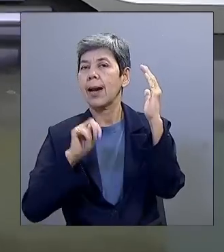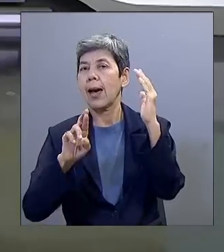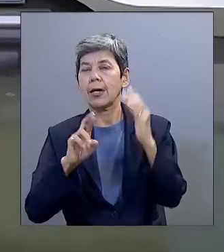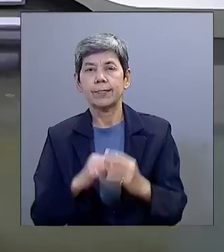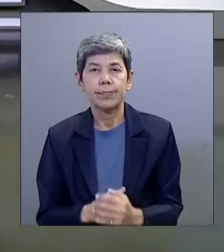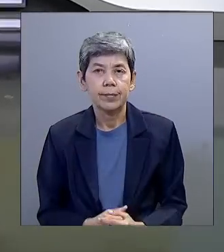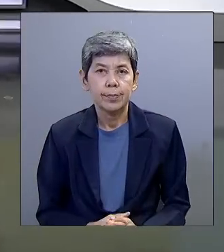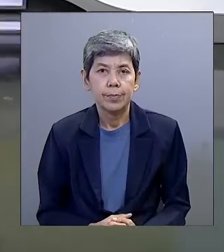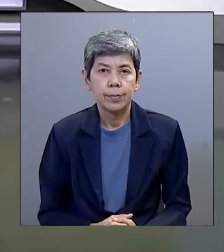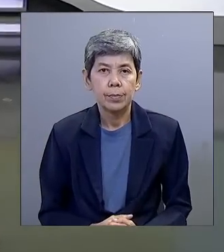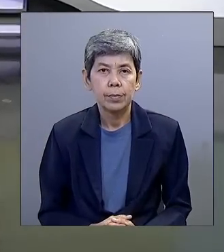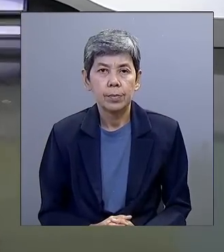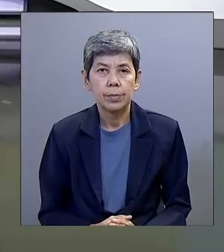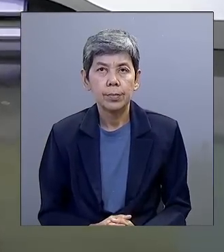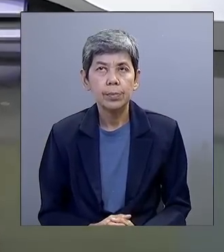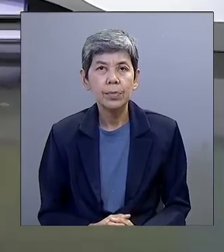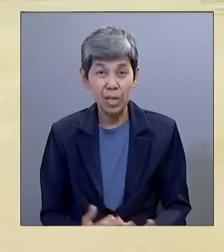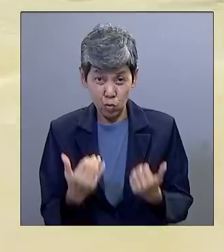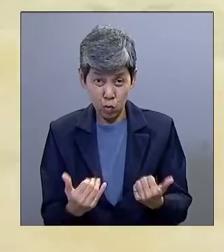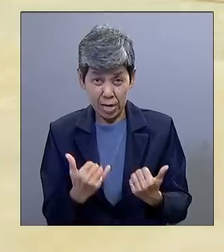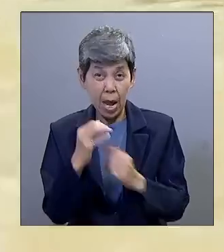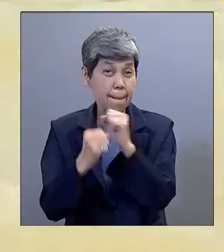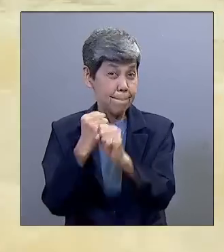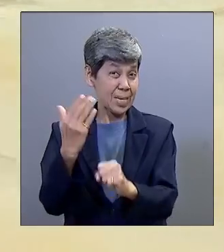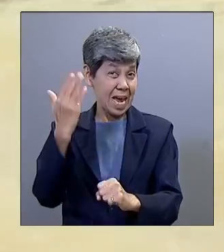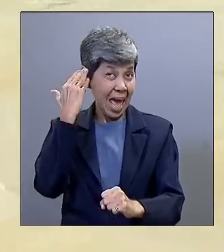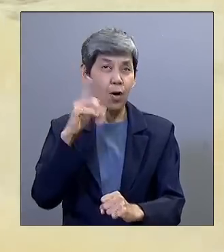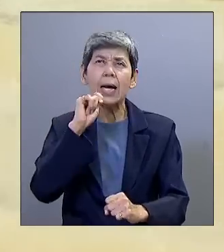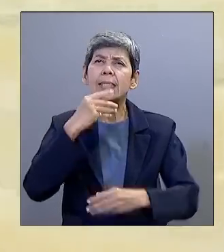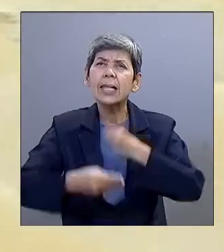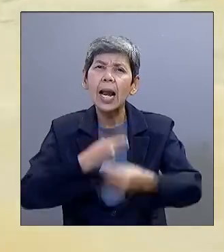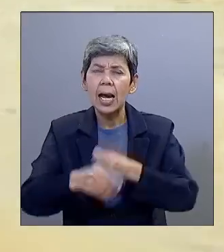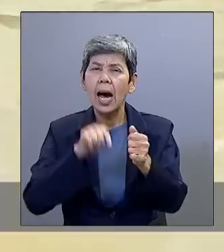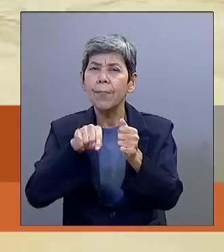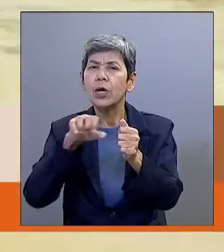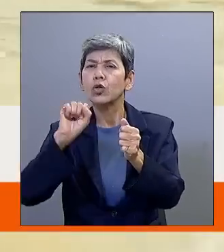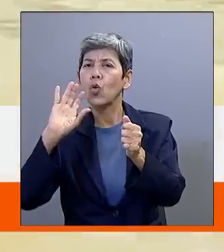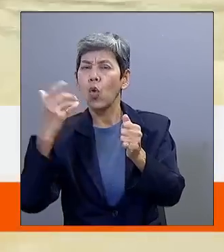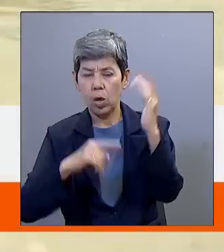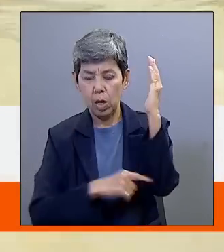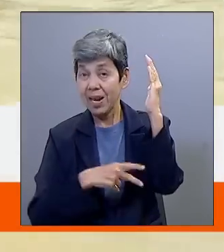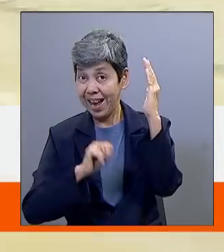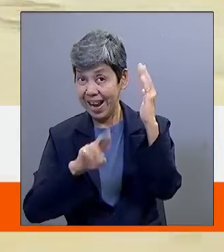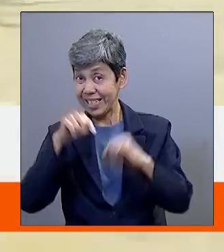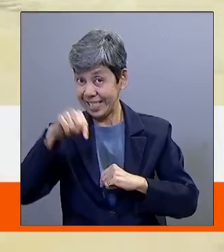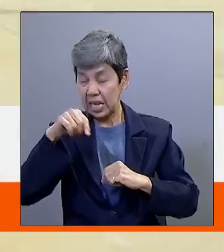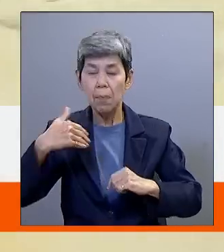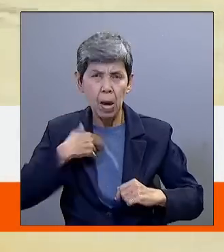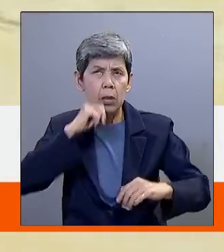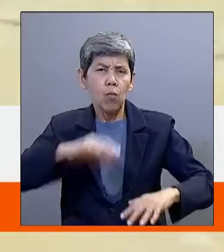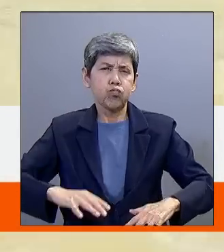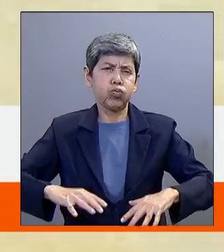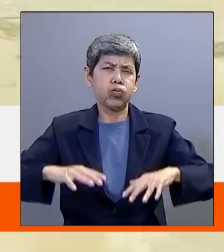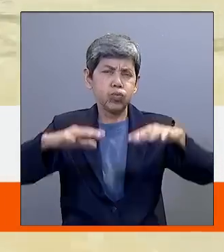ค่ะ ช่วงเวลานี้เมื่อปลายปีที่แล้วที่ตลาดมูโนในอำเภอสุไหงโกลกจังหวัดนราธิวาสแห่งนี้ก็มีน้ำท่ว